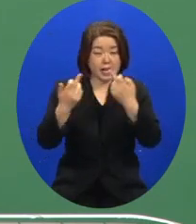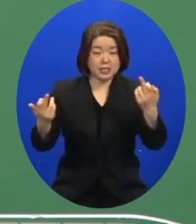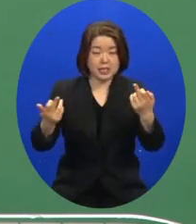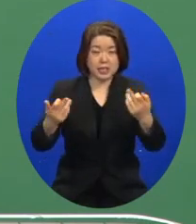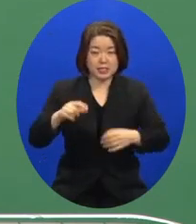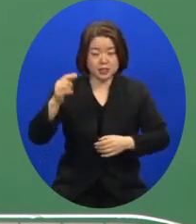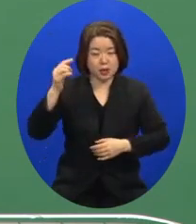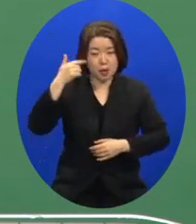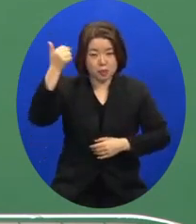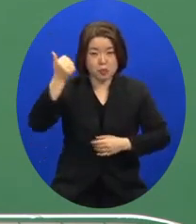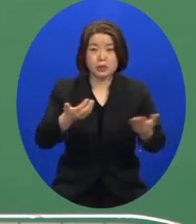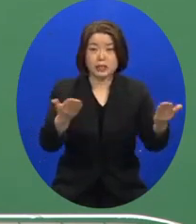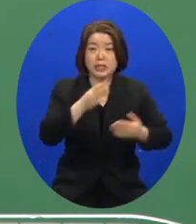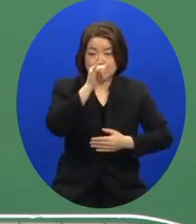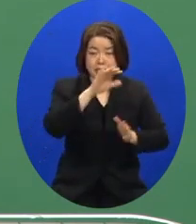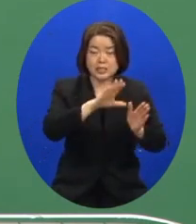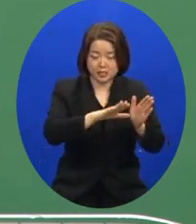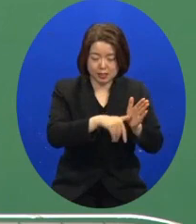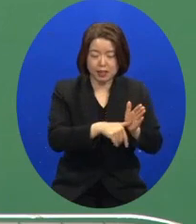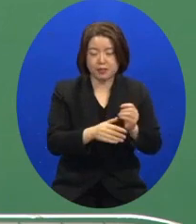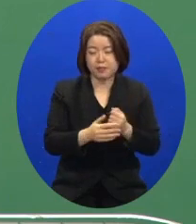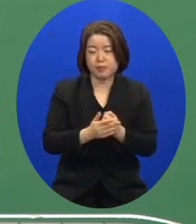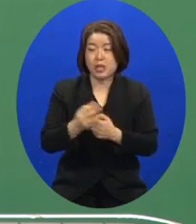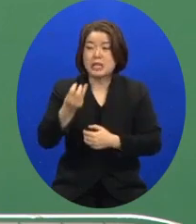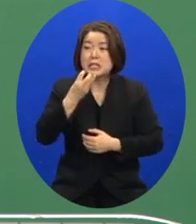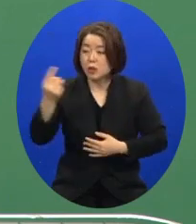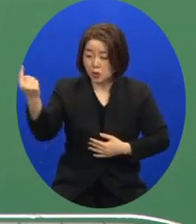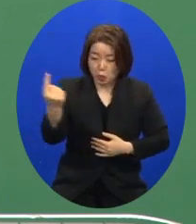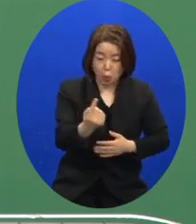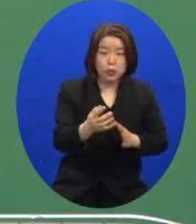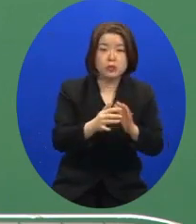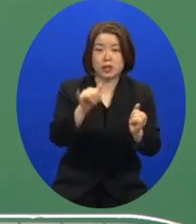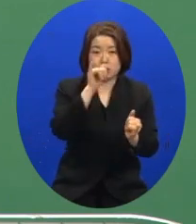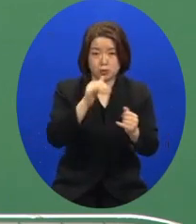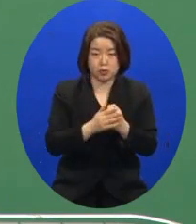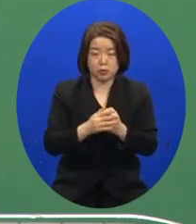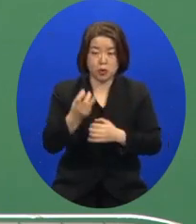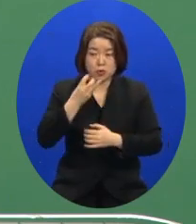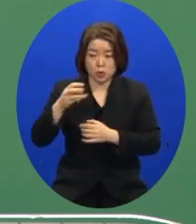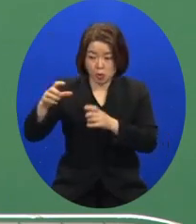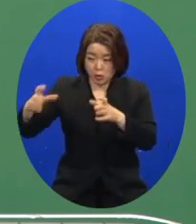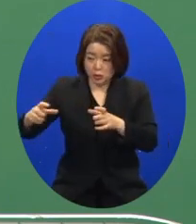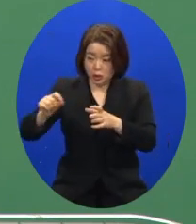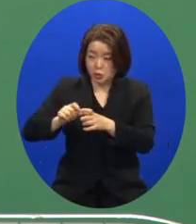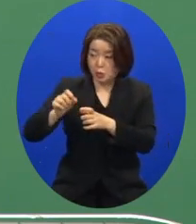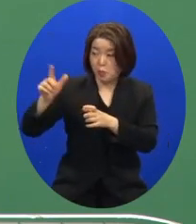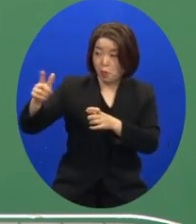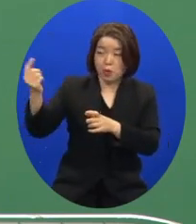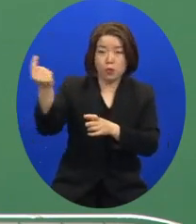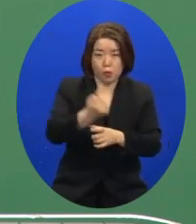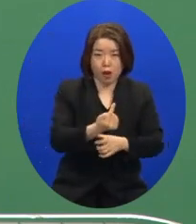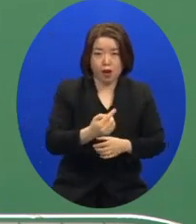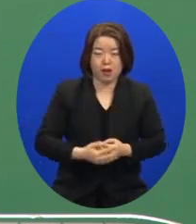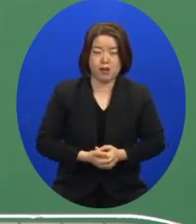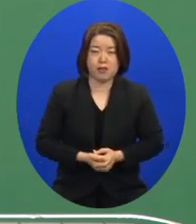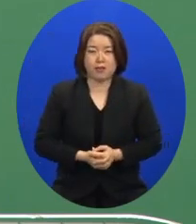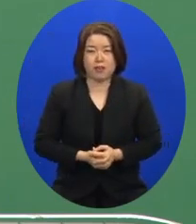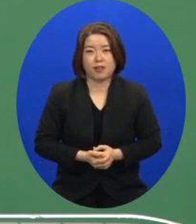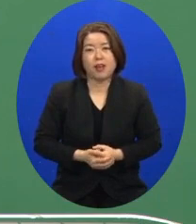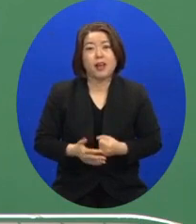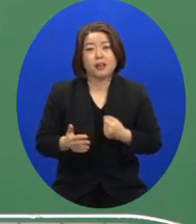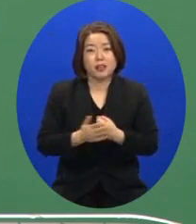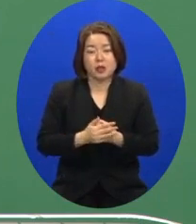서울에서 예배를 드리러 오는 분이 있으셨습니다. 그것도 꽤 서울에서 먼 거리에서. 그래서